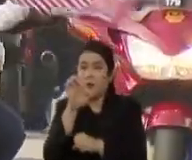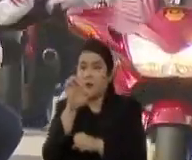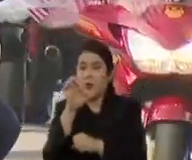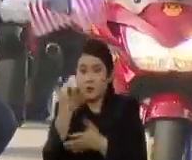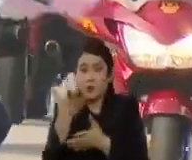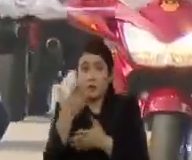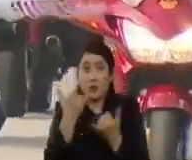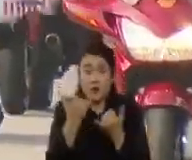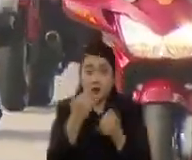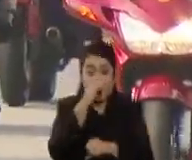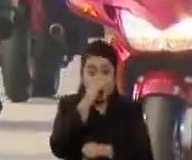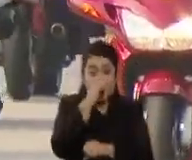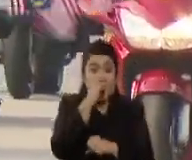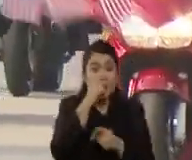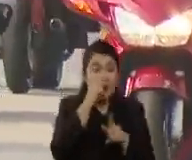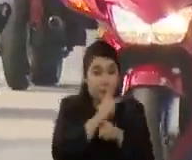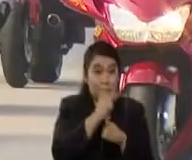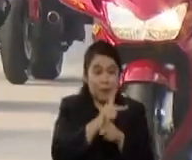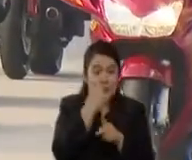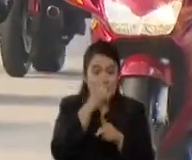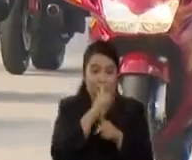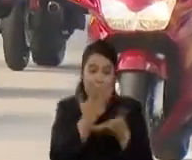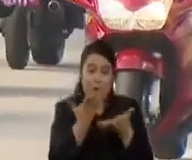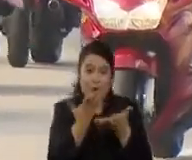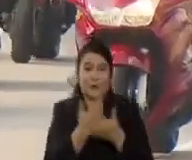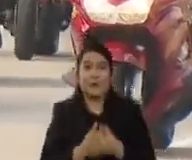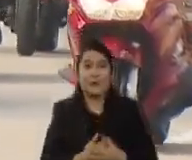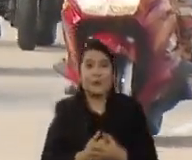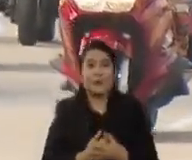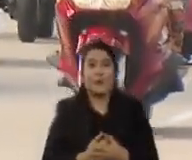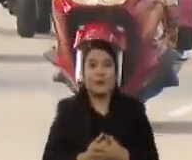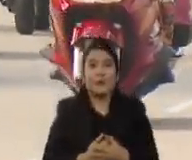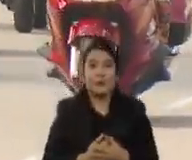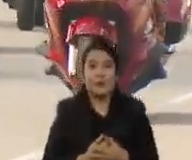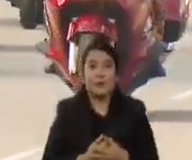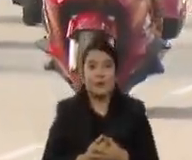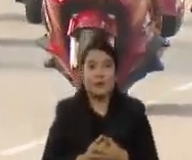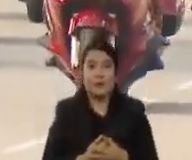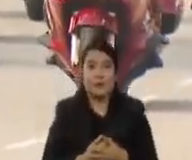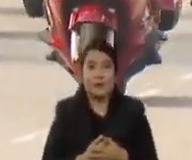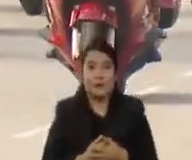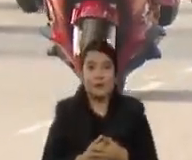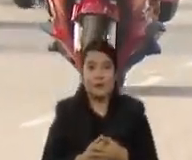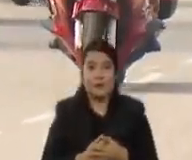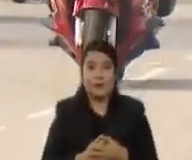disimpan sebagai bahan pameran sejarah dan rujukan ilmiah.